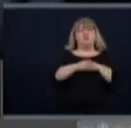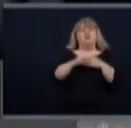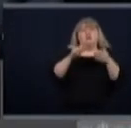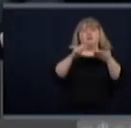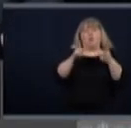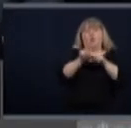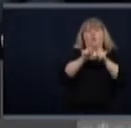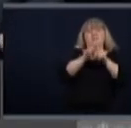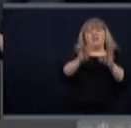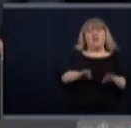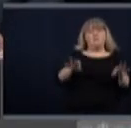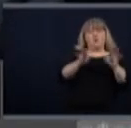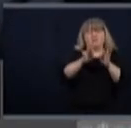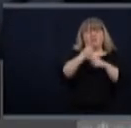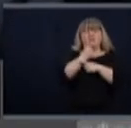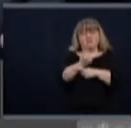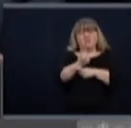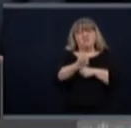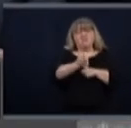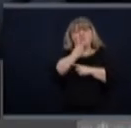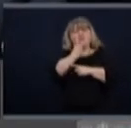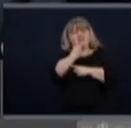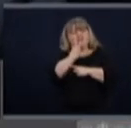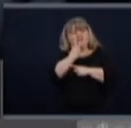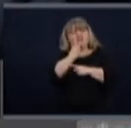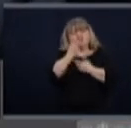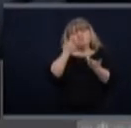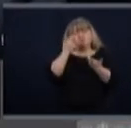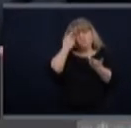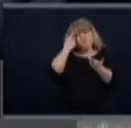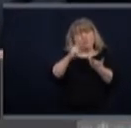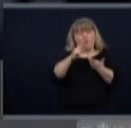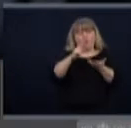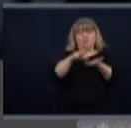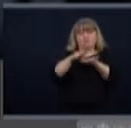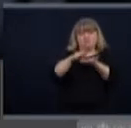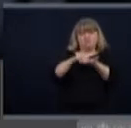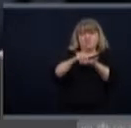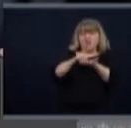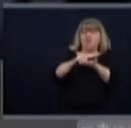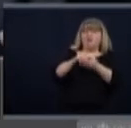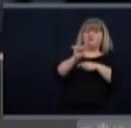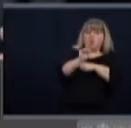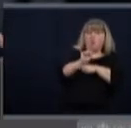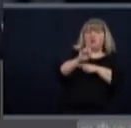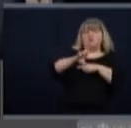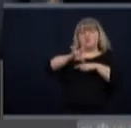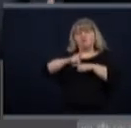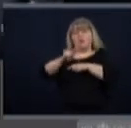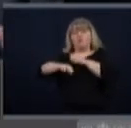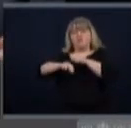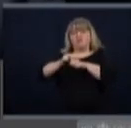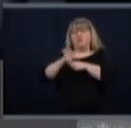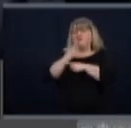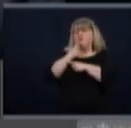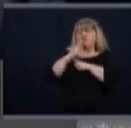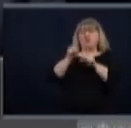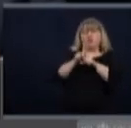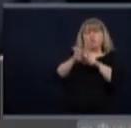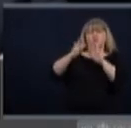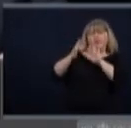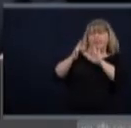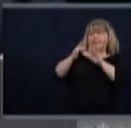aussi, c'est important de le dire, c'est plus facile pour les élèves du secondaire, du cégep, université, de suivre des cours à distance,